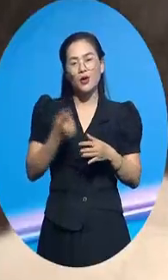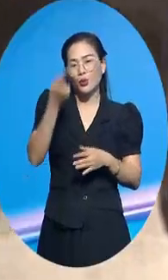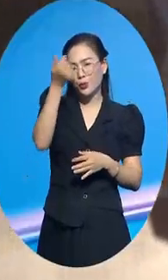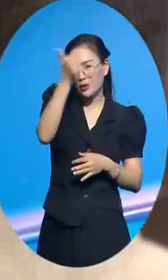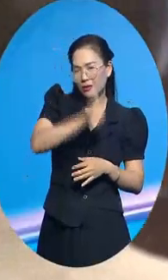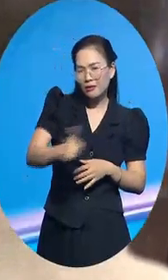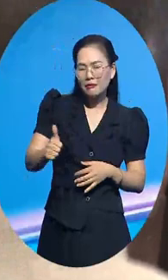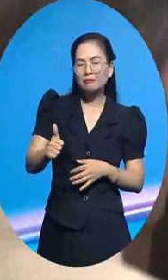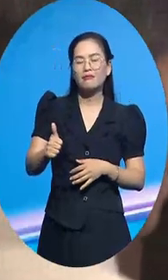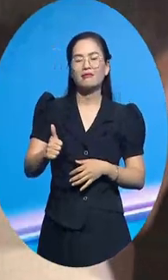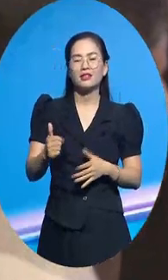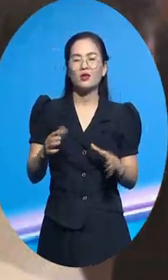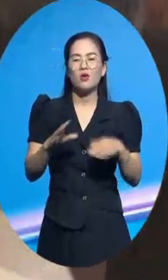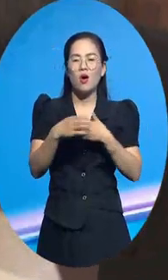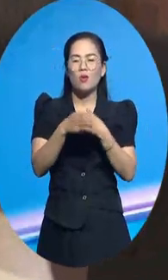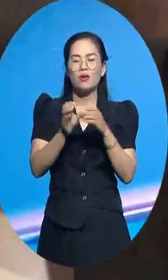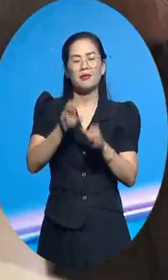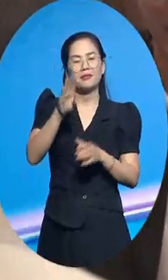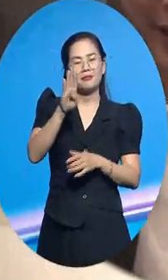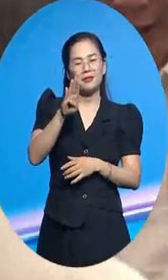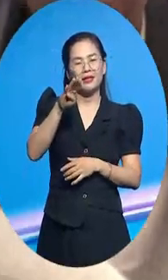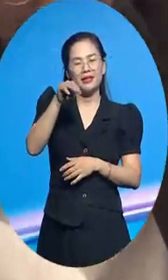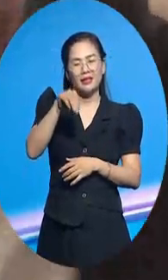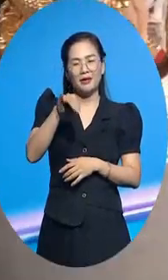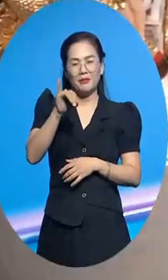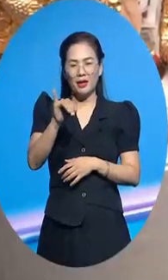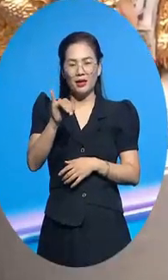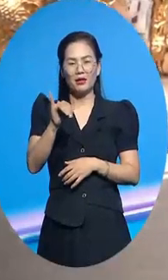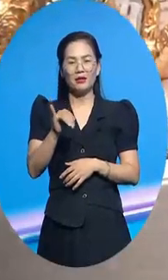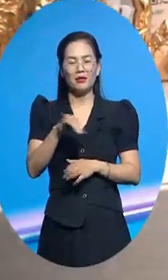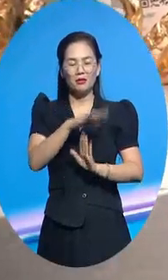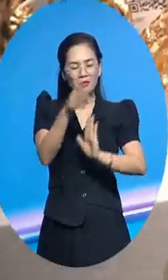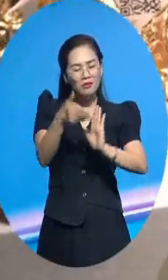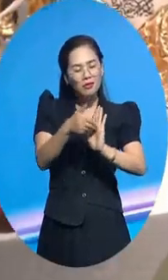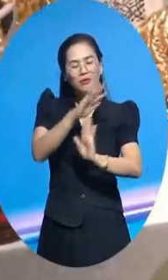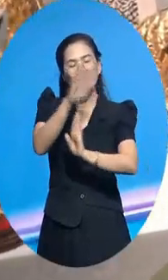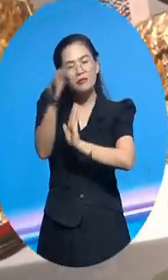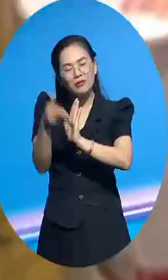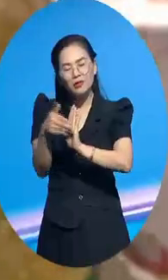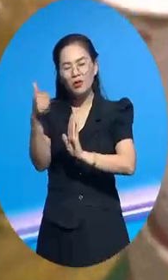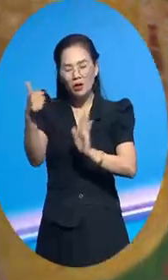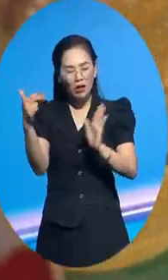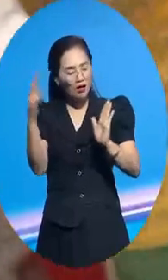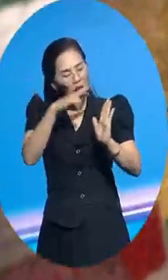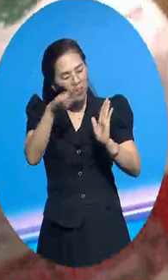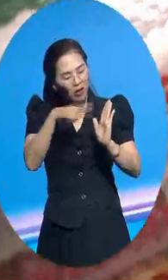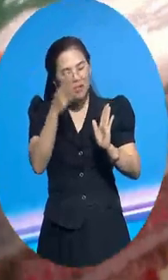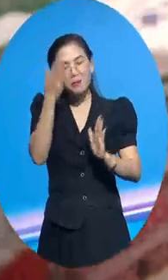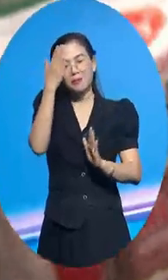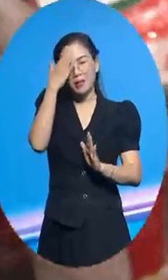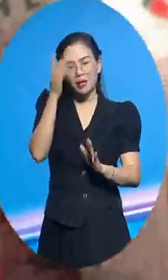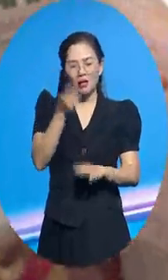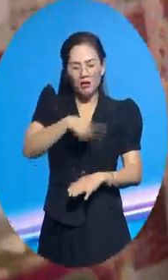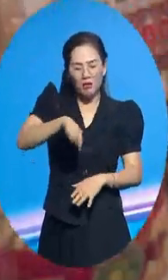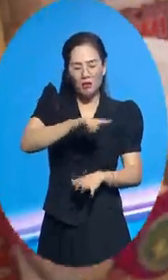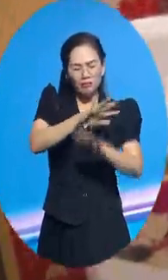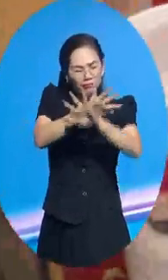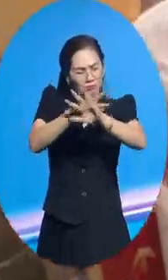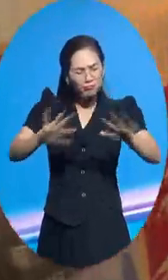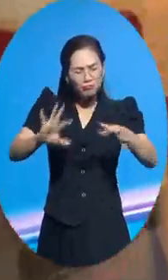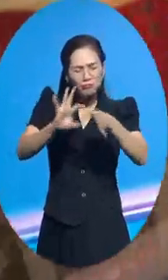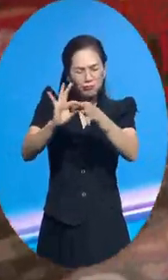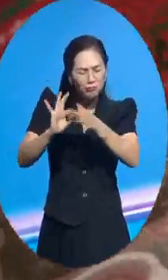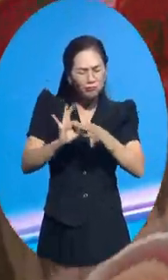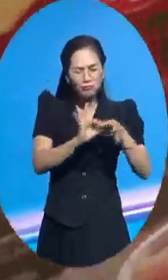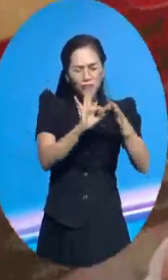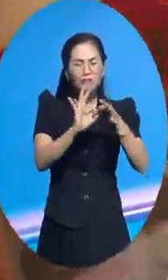lượng trong cộng đồng BNI, tăng độ nhận diện của doanh nghiệp trên thị trường, động viên và hiệp nhất với nhau để vượt ải trong giai đoạn khủng hoảng kinh